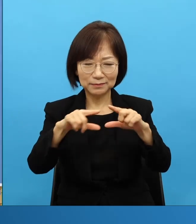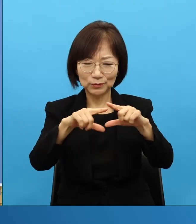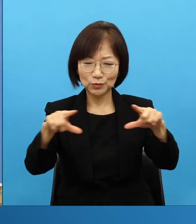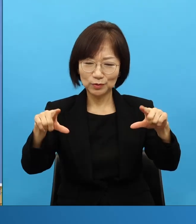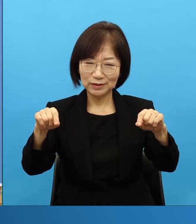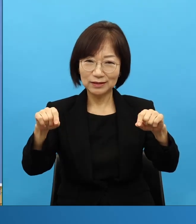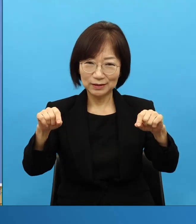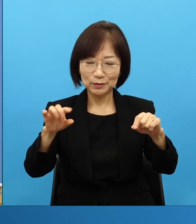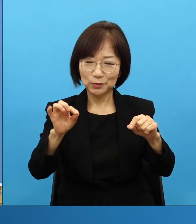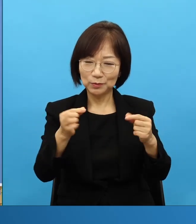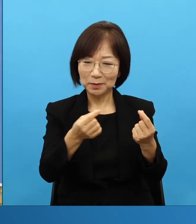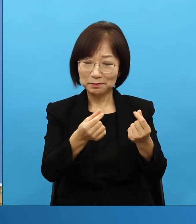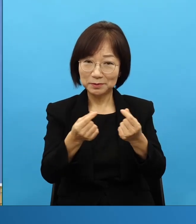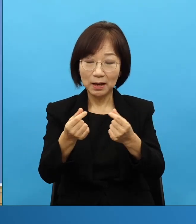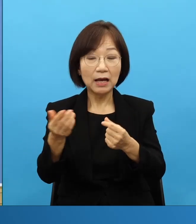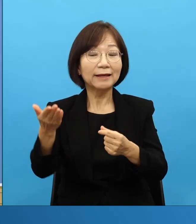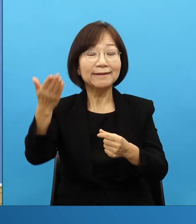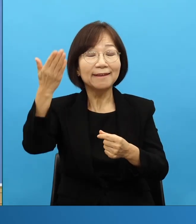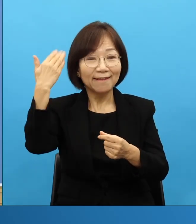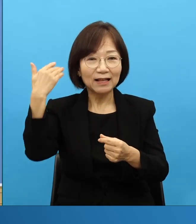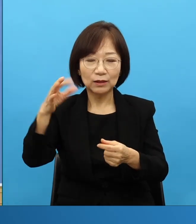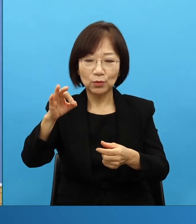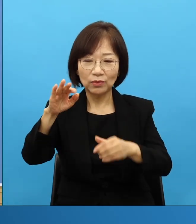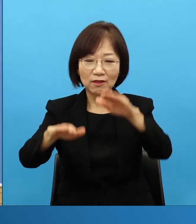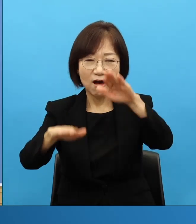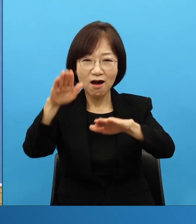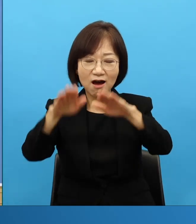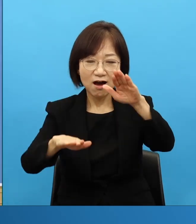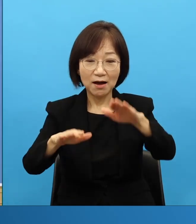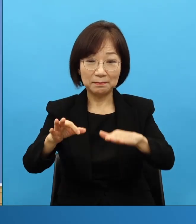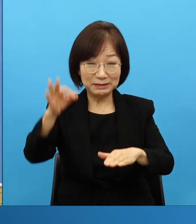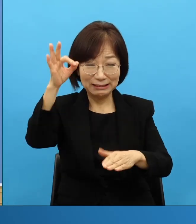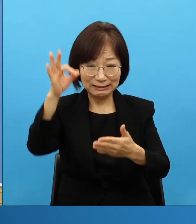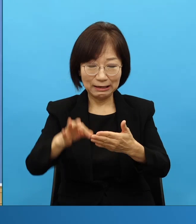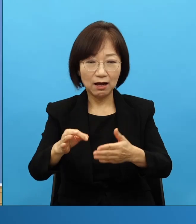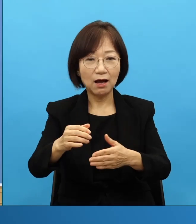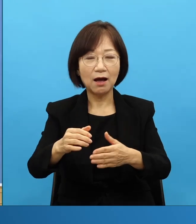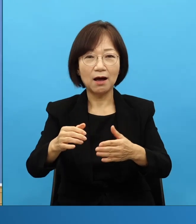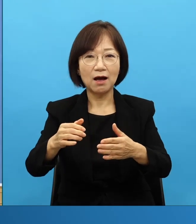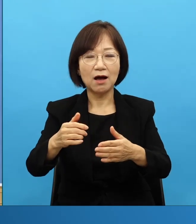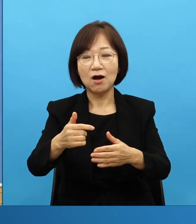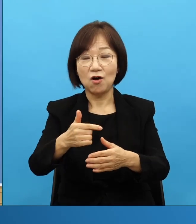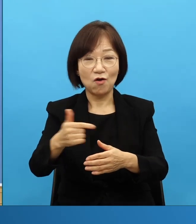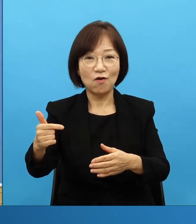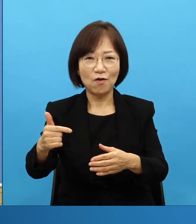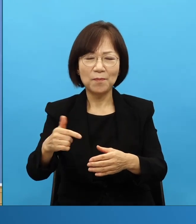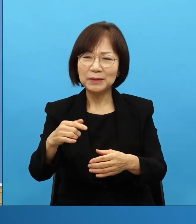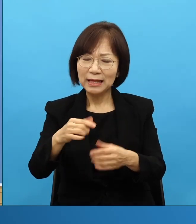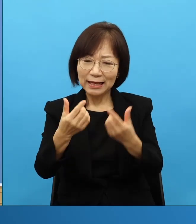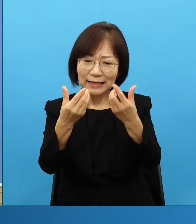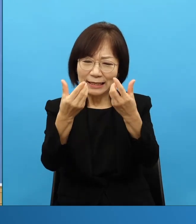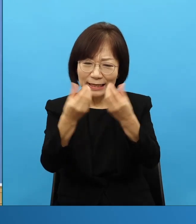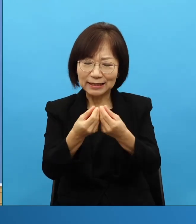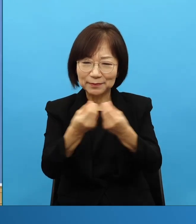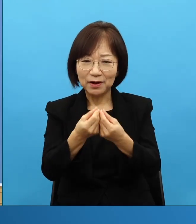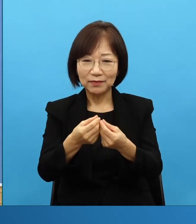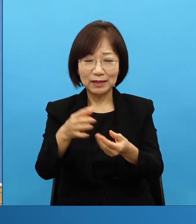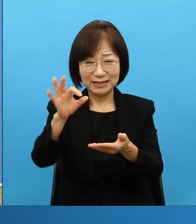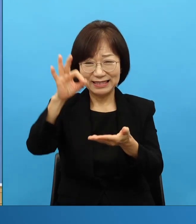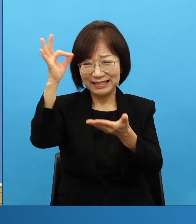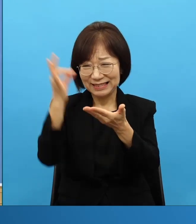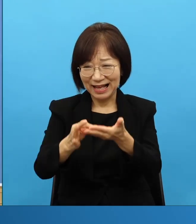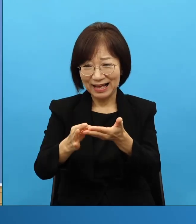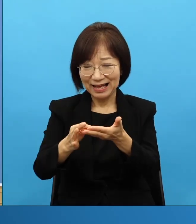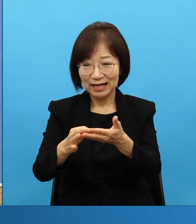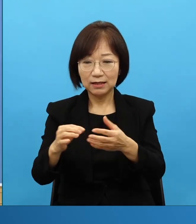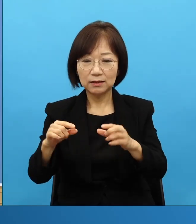bill, and a long time ago, the bills, they're all different shapes and sizes. 가격이 낮은 돈은 종이 조그만하고 이랬죠. And so if there is